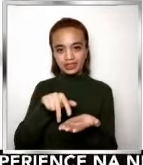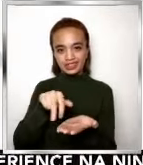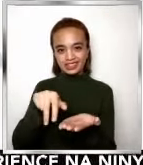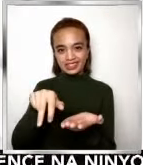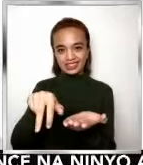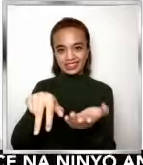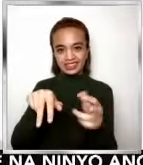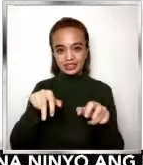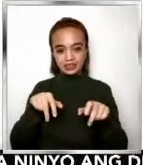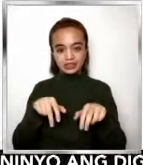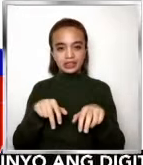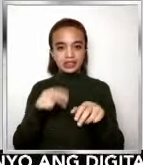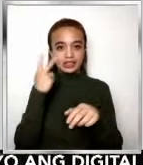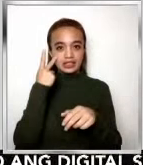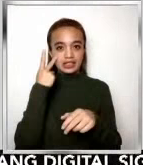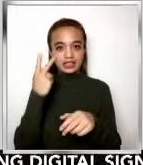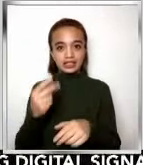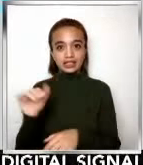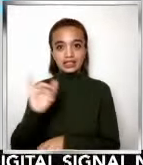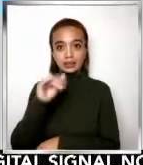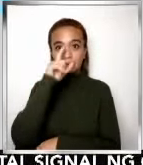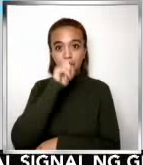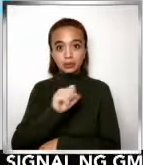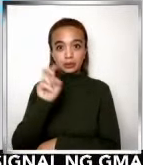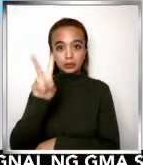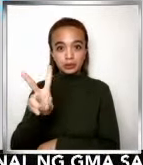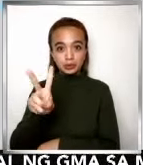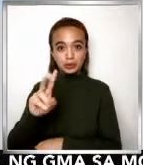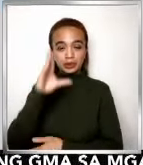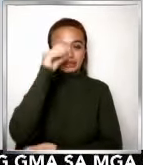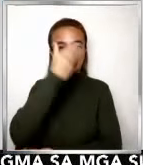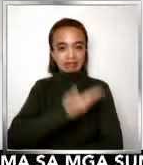anak ni Blue na si Red.